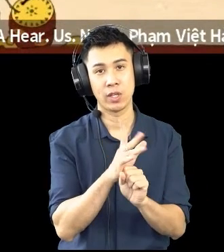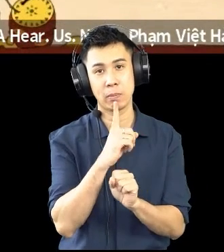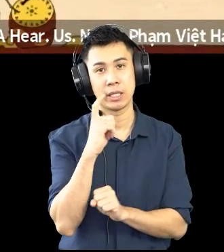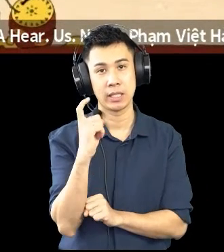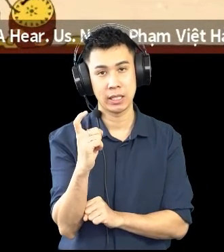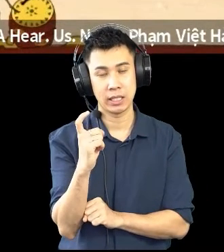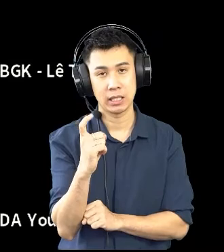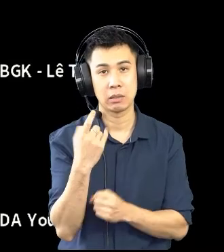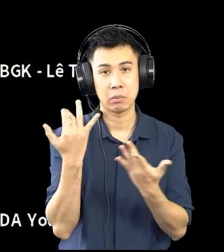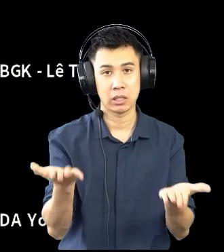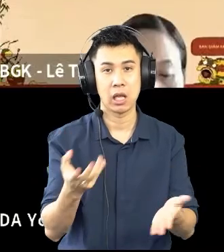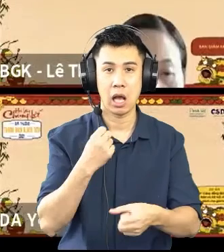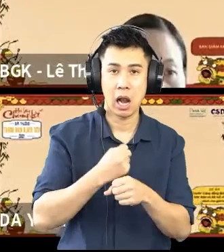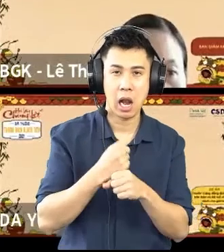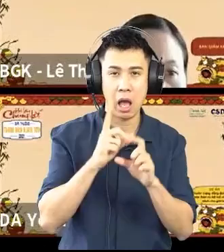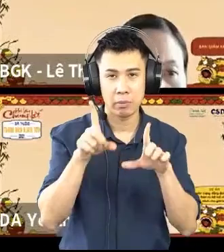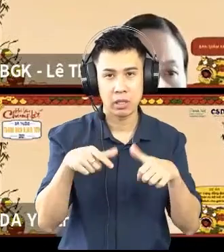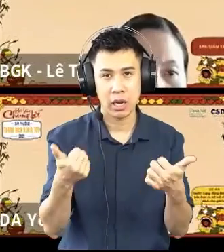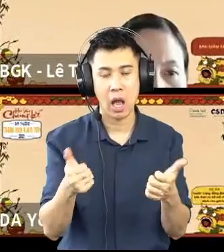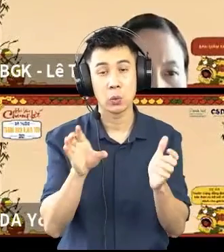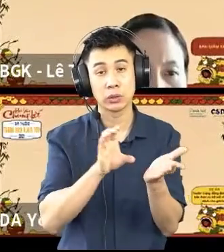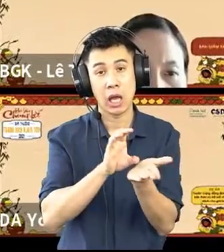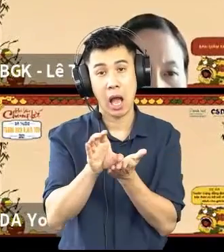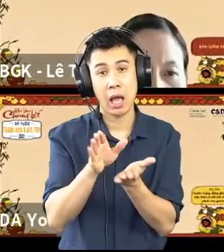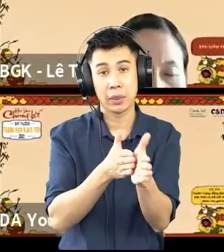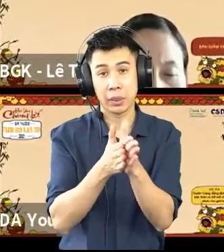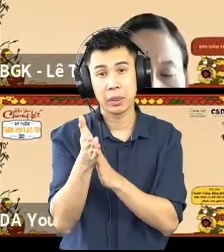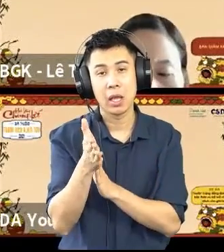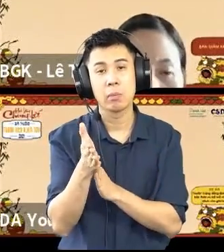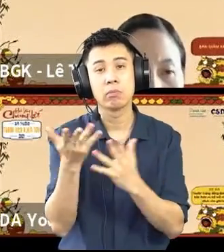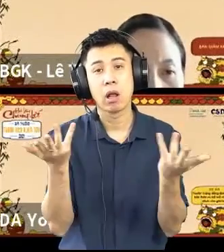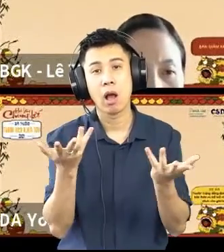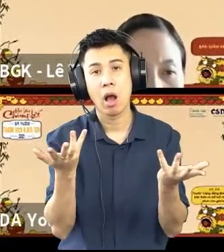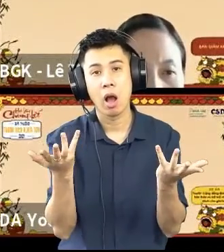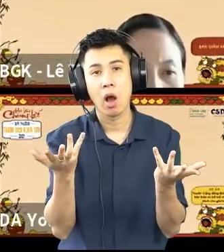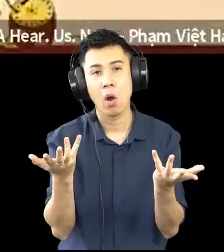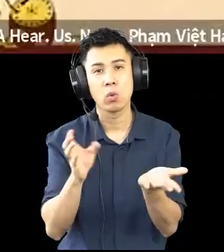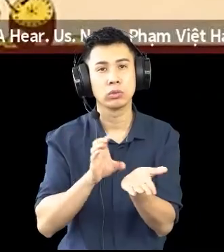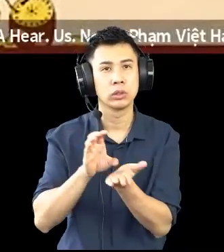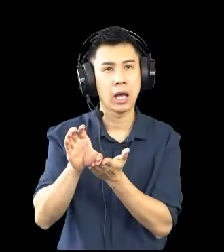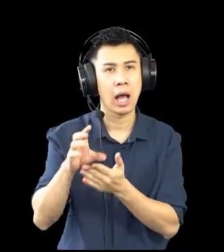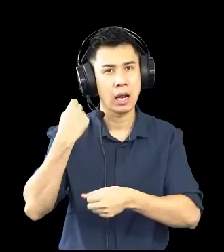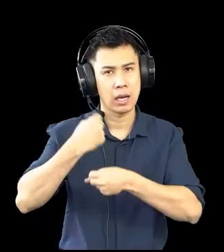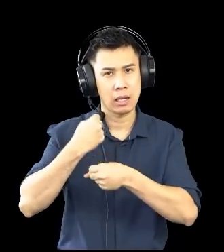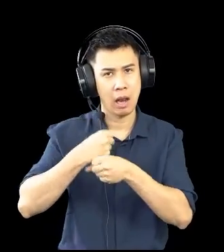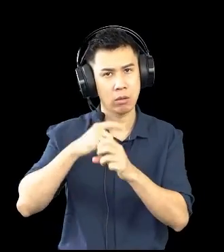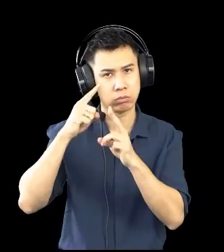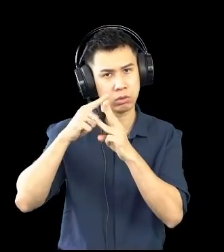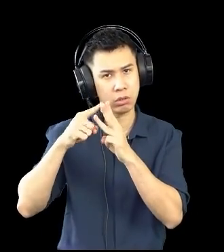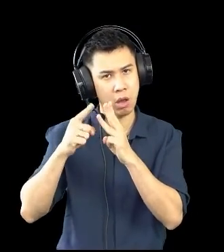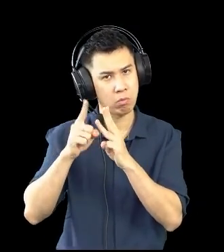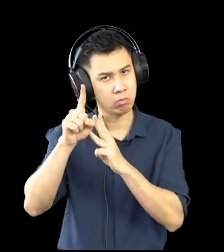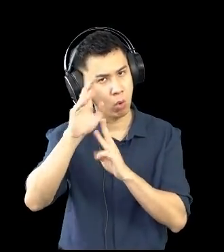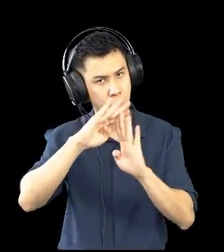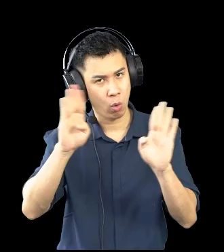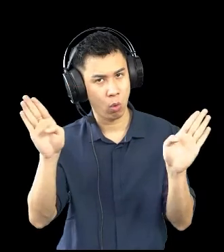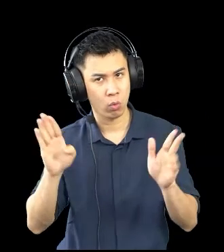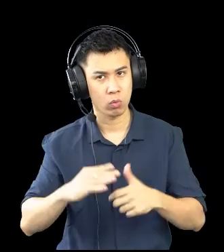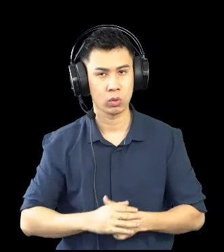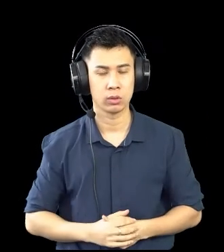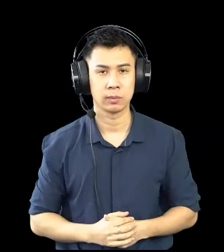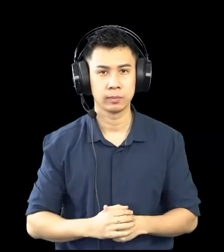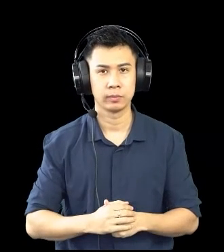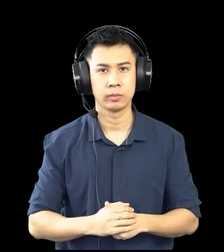COVID-19 thì làm thế nào để các bạn có thể tiếp tục phát triển dự án này? Một dự án mà có lẽ là chỉ nên làm được trực tiếp giữa người với người thôi. Cái yếu